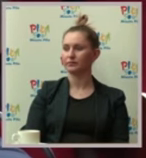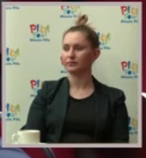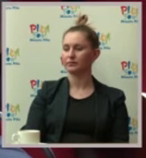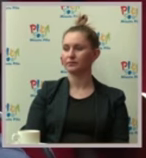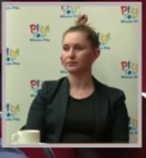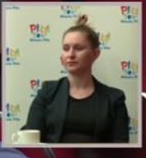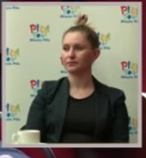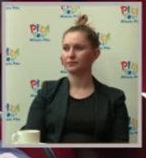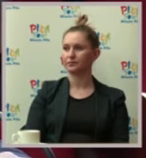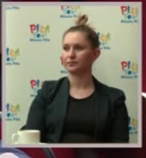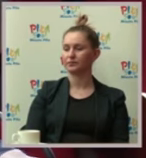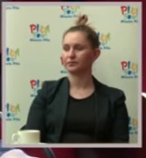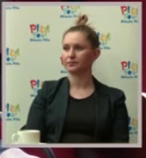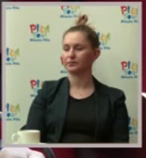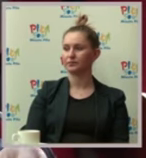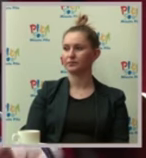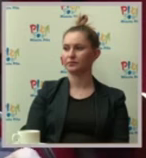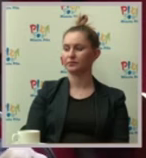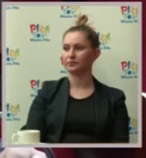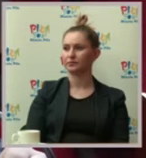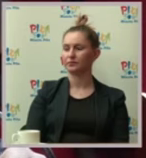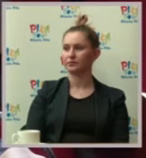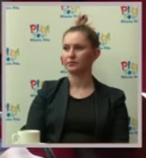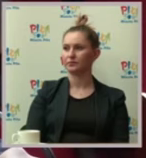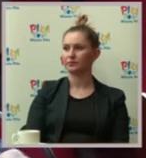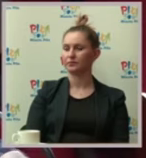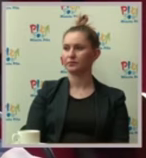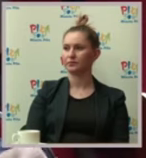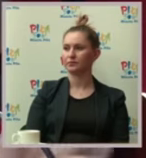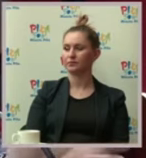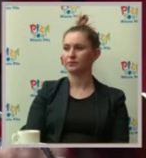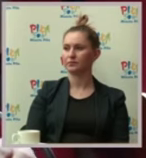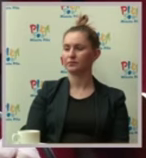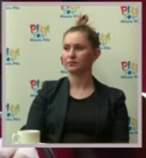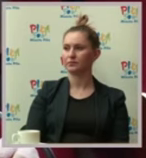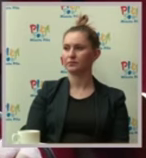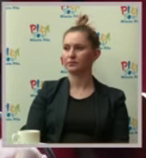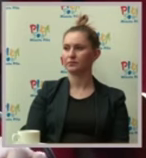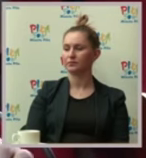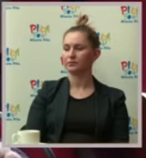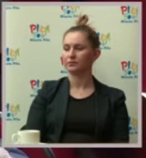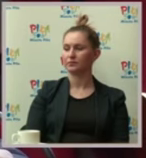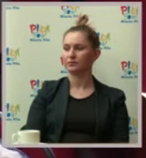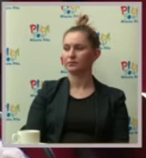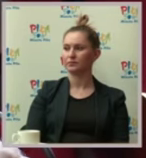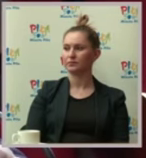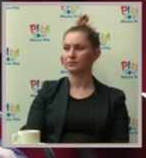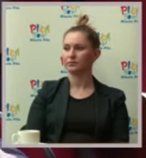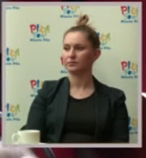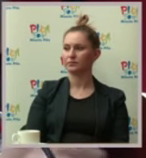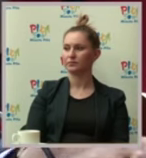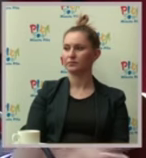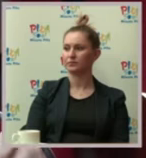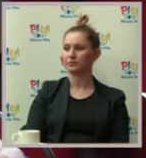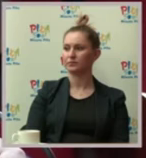przyszłości mogą liczyć się z dodatkowymi kwotami, które musieliby ponosić właściciele